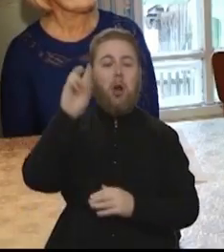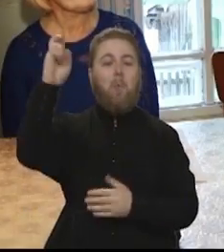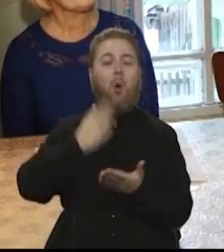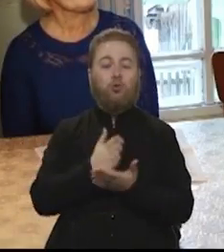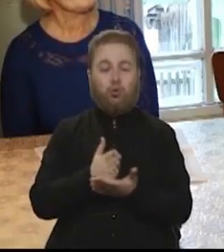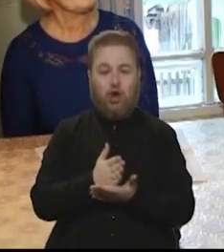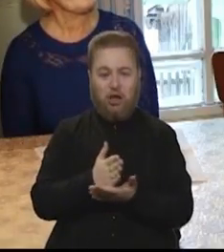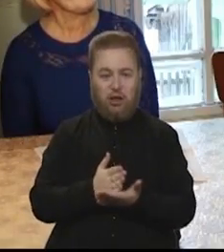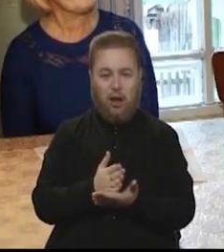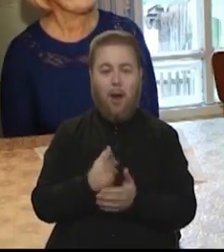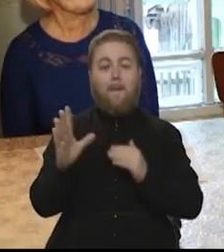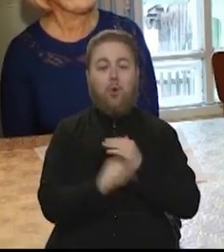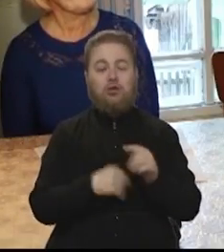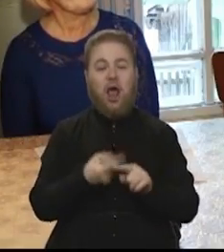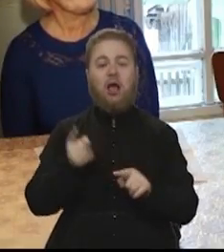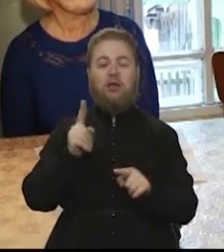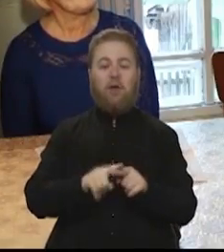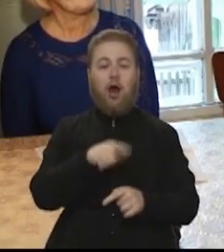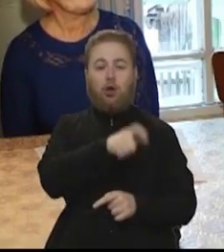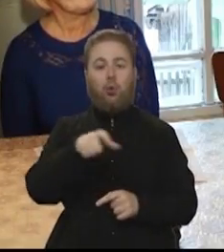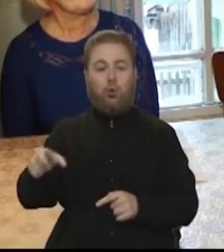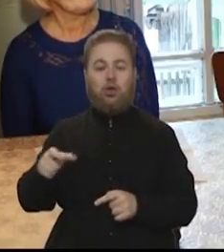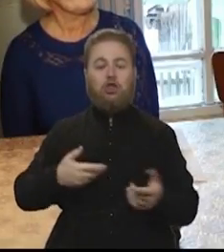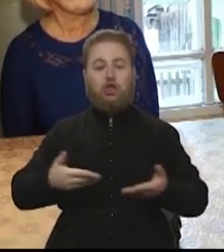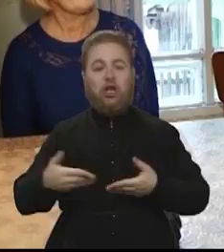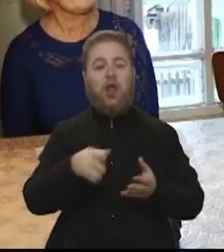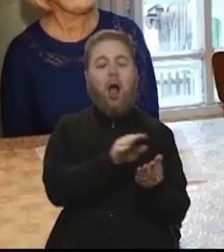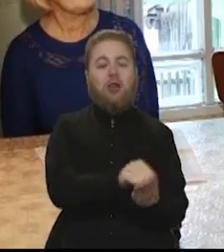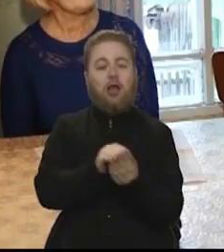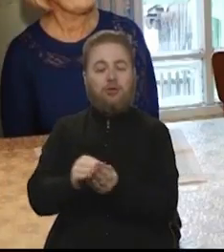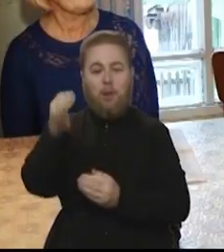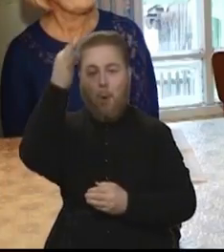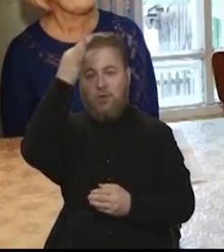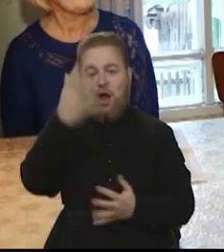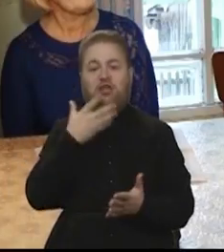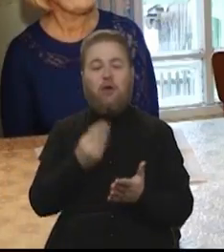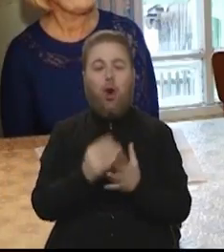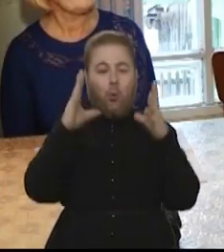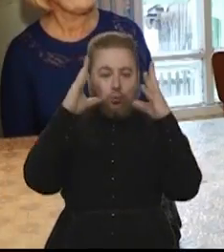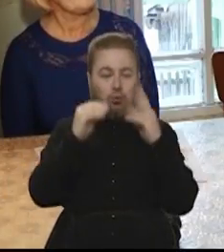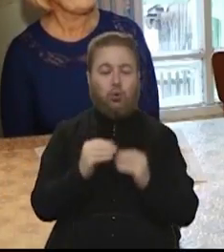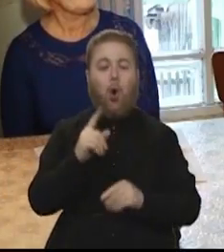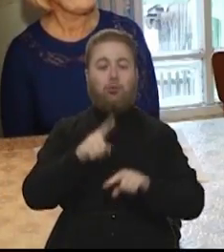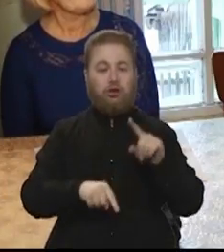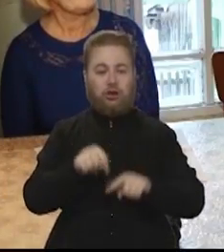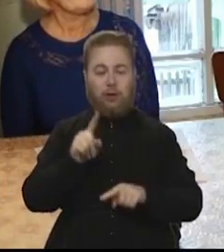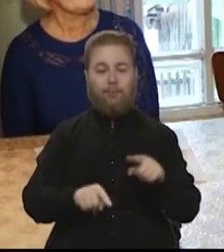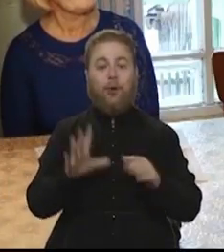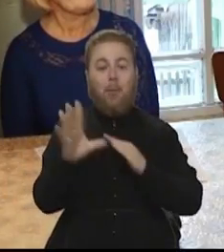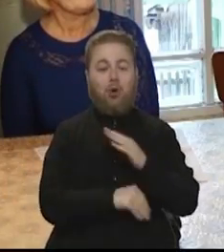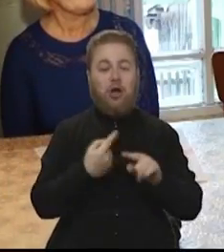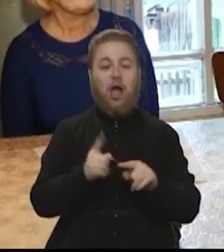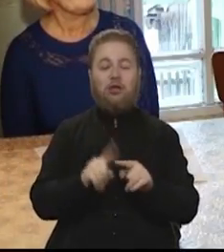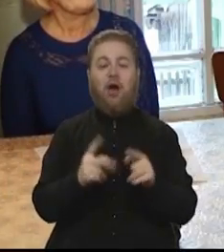богослужения. После этого люди шли на кладбище, поминали своих усопших. И после этого, уже во